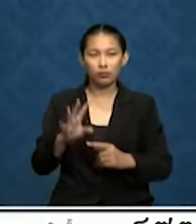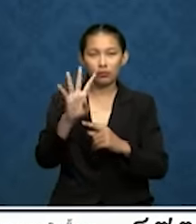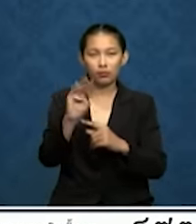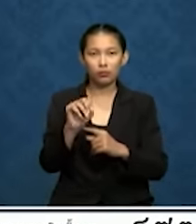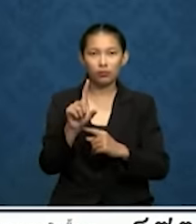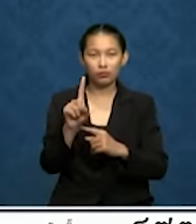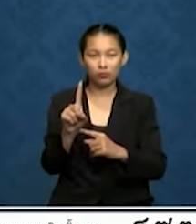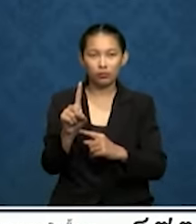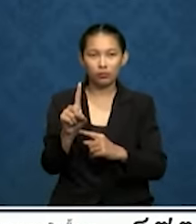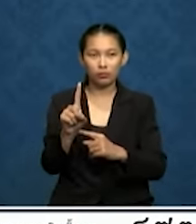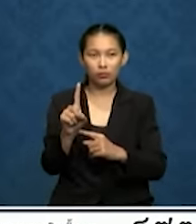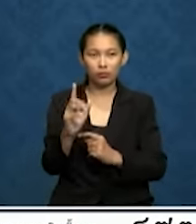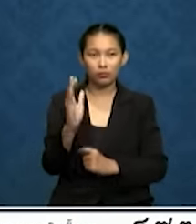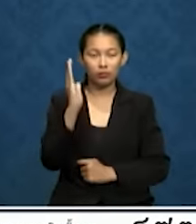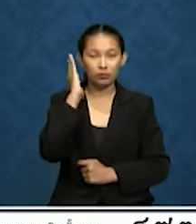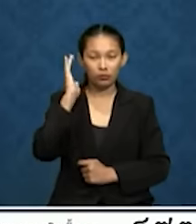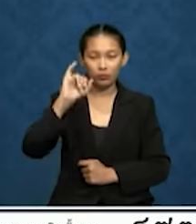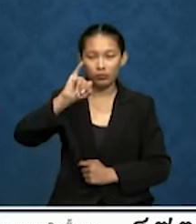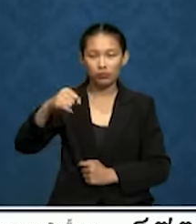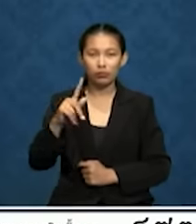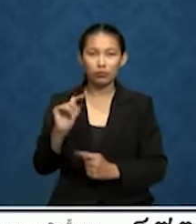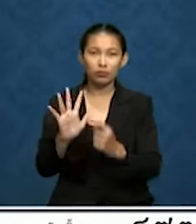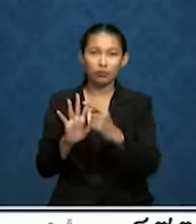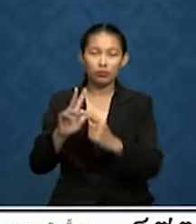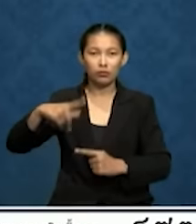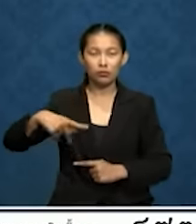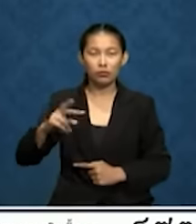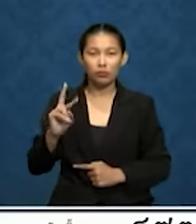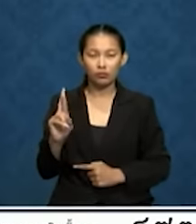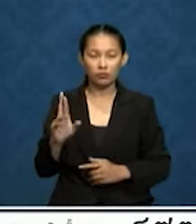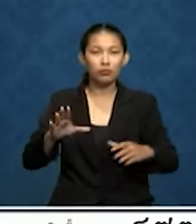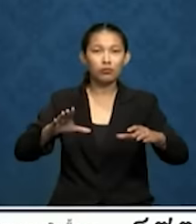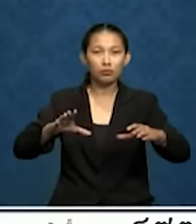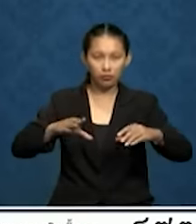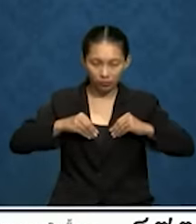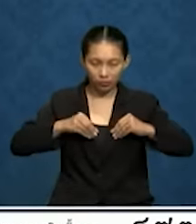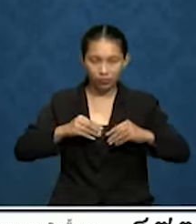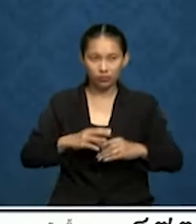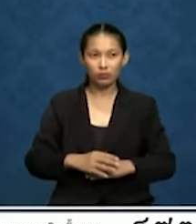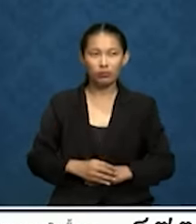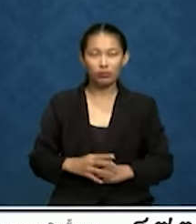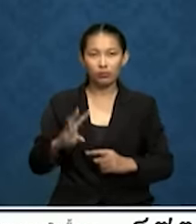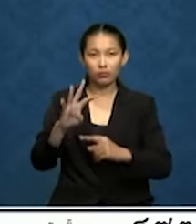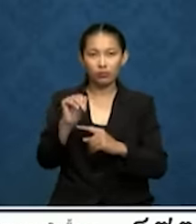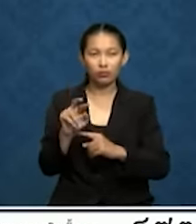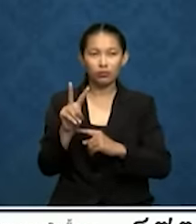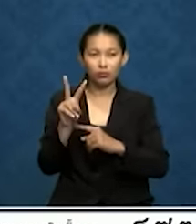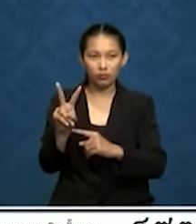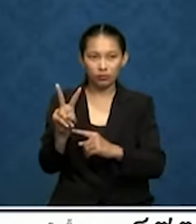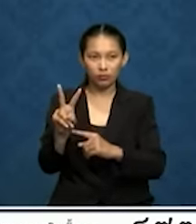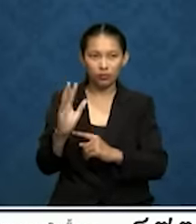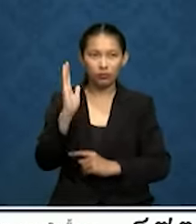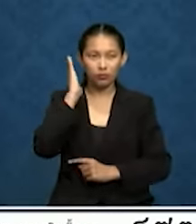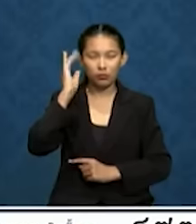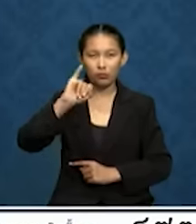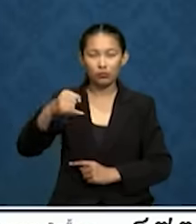41นายจตุพรกมลพันทิพ ย์เห็นชอบครับ 42นาย